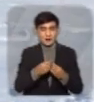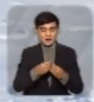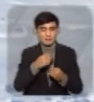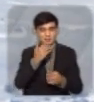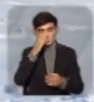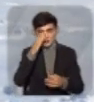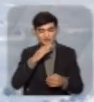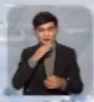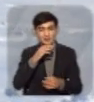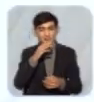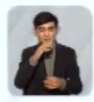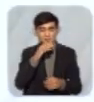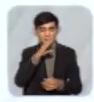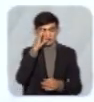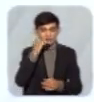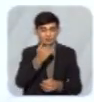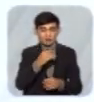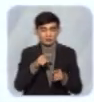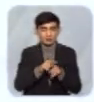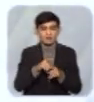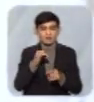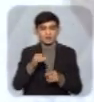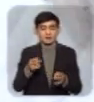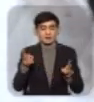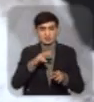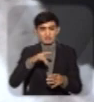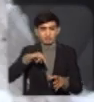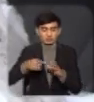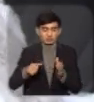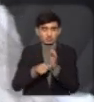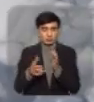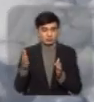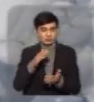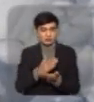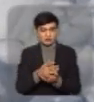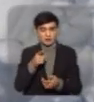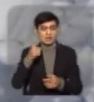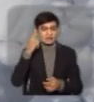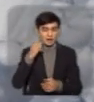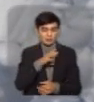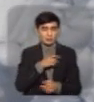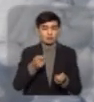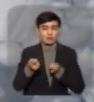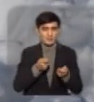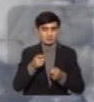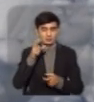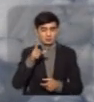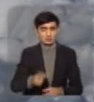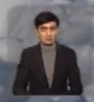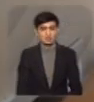сотрудники Астана-Суарнасы оставили открытыми 6 колодцев, и об этом якобы знало руководство предприятия.